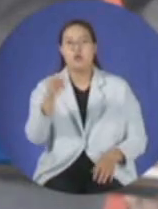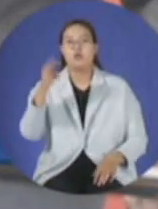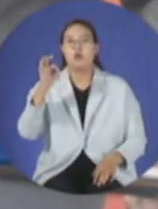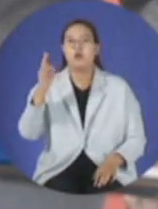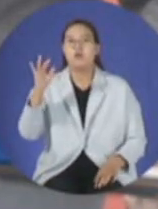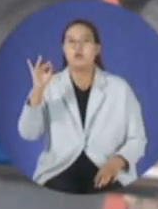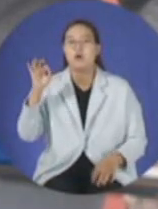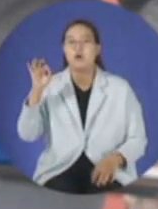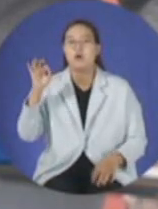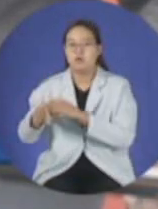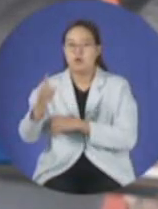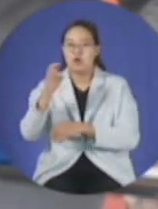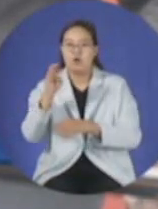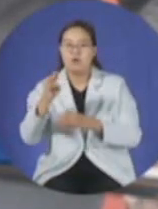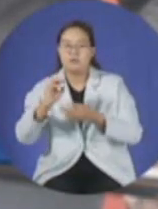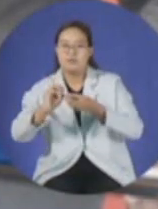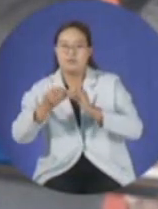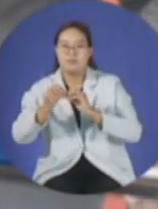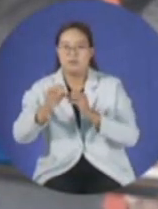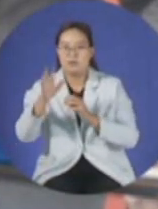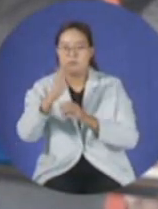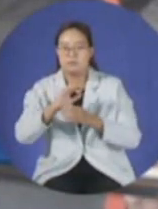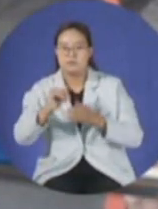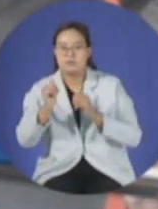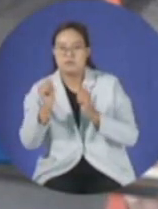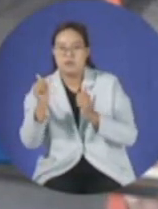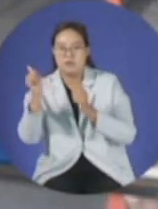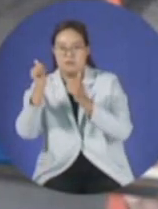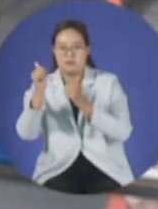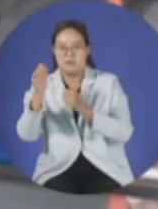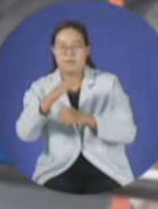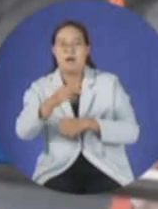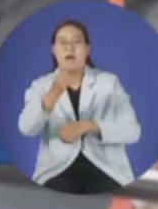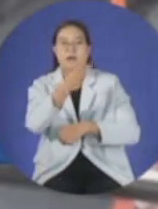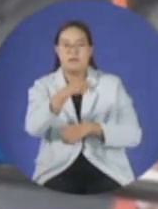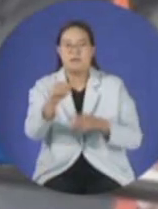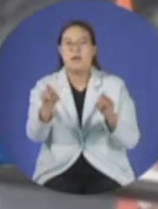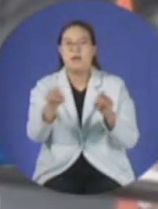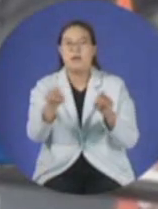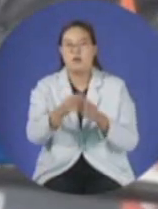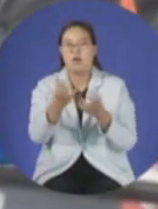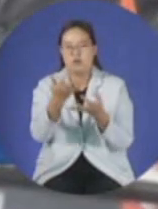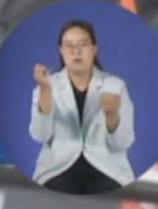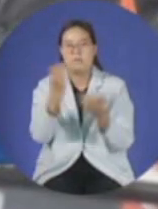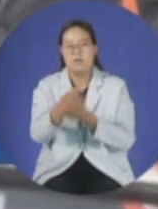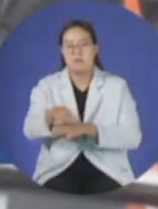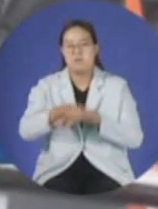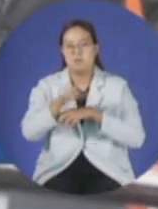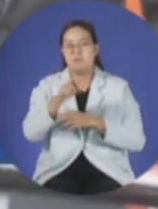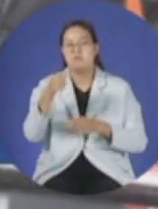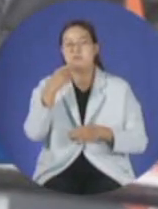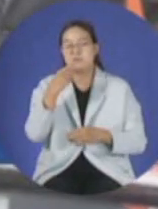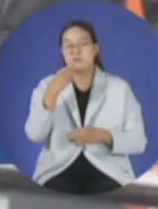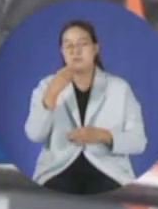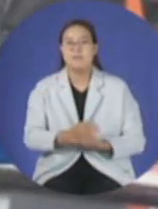байгуулалтын процесс нь яг өнөж байгаан дээр ололт ихтэй мөн алдаач олонтой гэдгээр нь мэрэгжил онцлсан